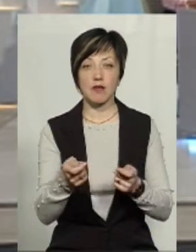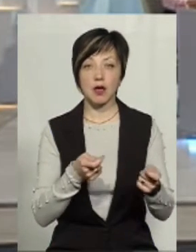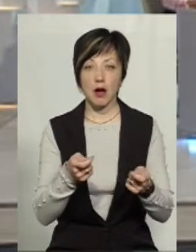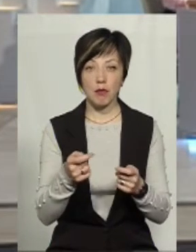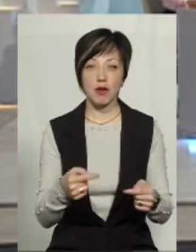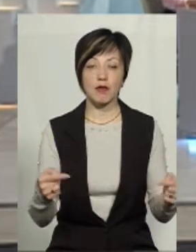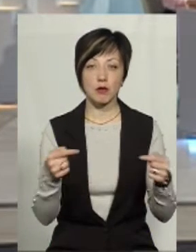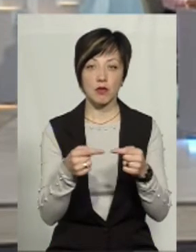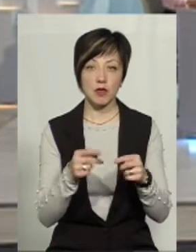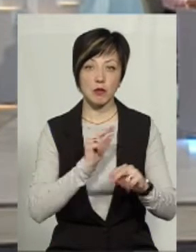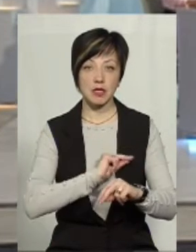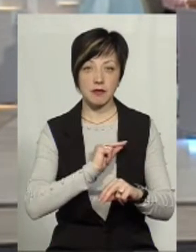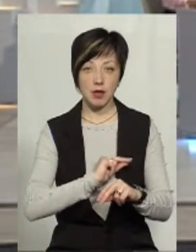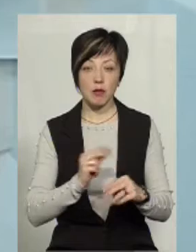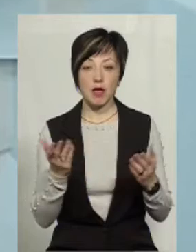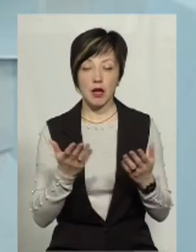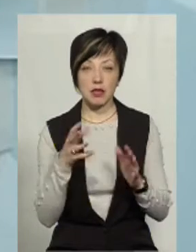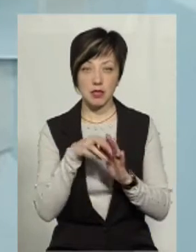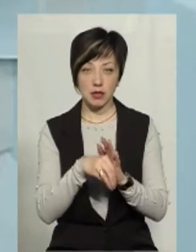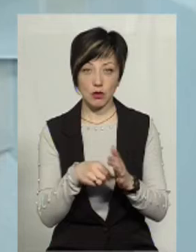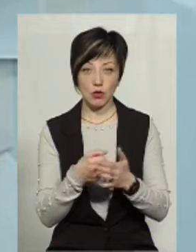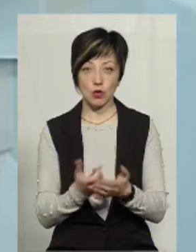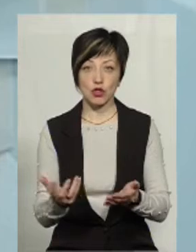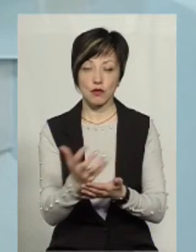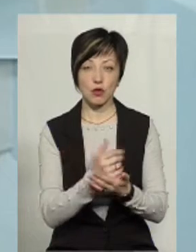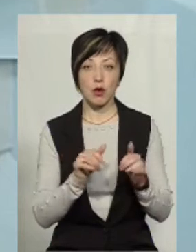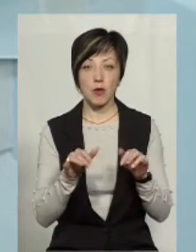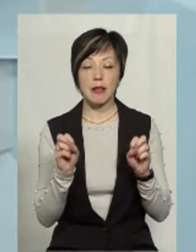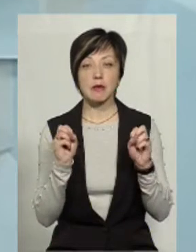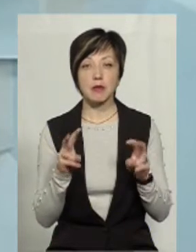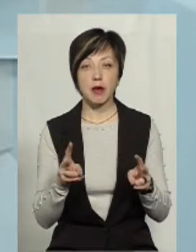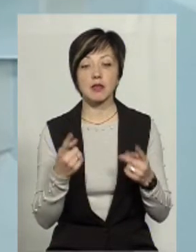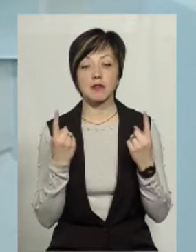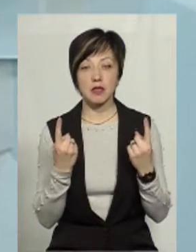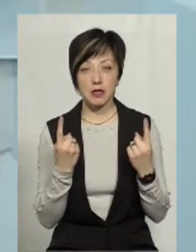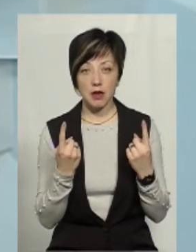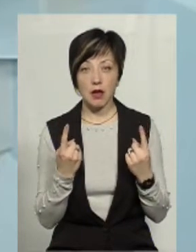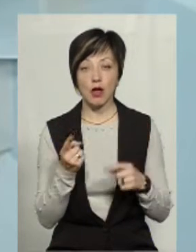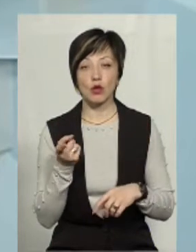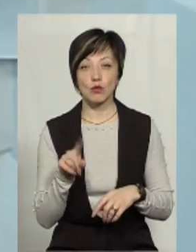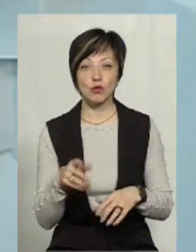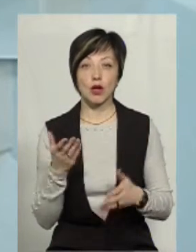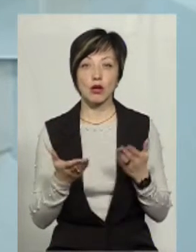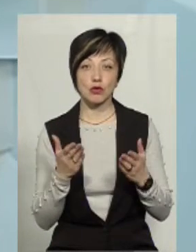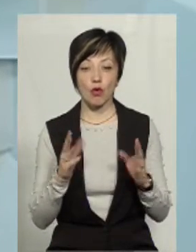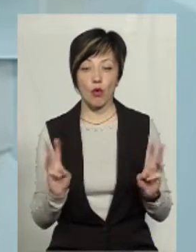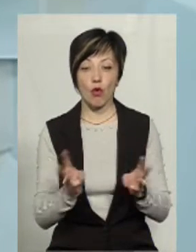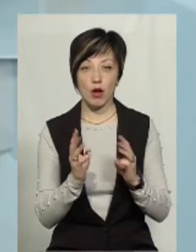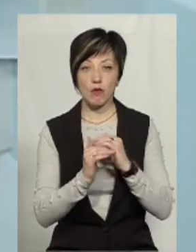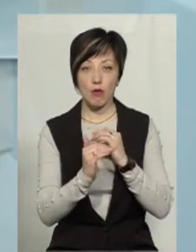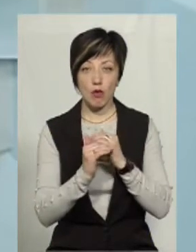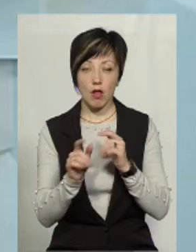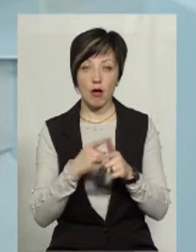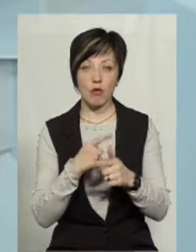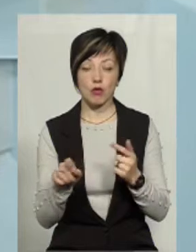та відповідними працівниками, які задіяні до жнивної кампанії. Небезпека, звичайно, велика, тому що якщо горить жнивне поле